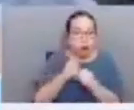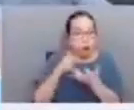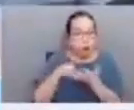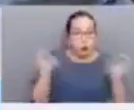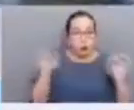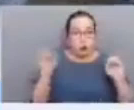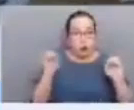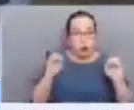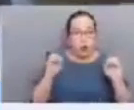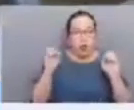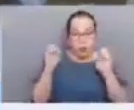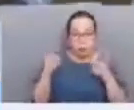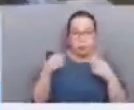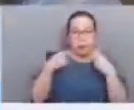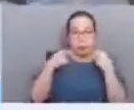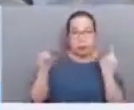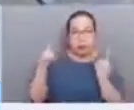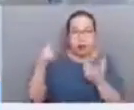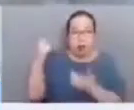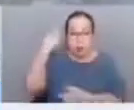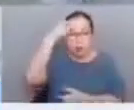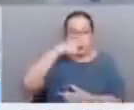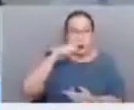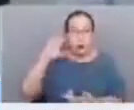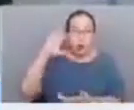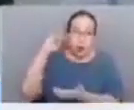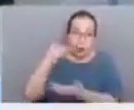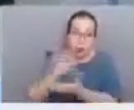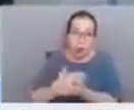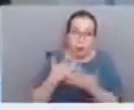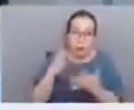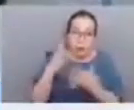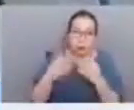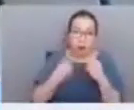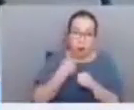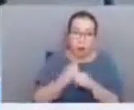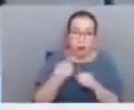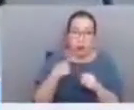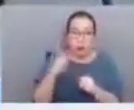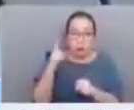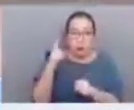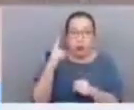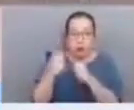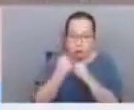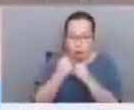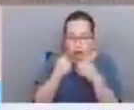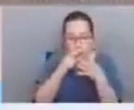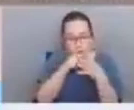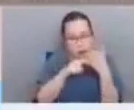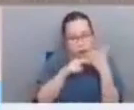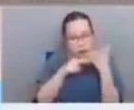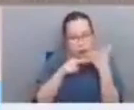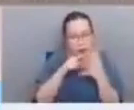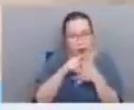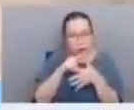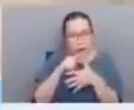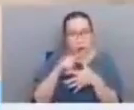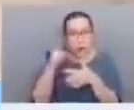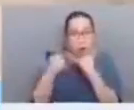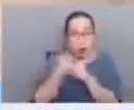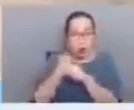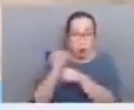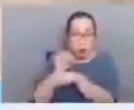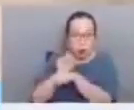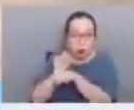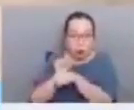GSIS, mga 15 years, no? Alam mo, Yusek Rocky, gustong-gusto ko itong programa. Kaya lang, kaya ni-require ko yung 15-year